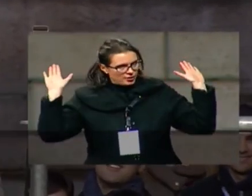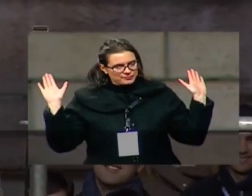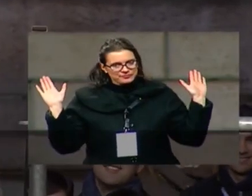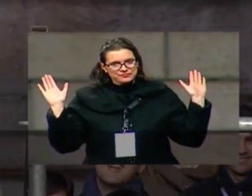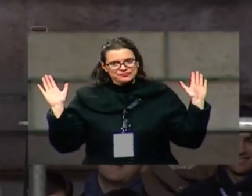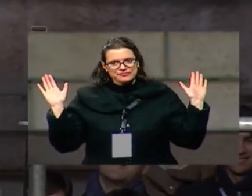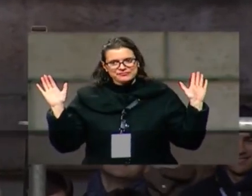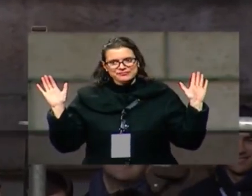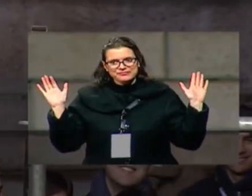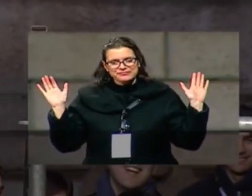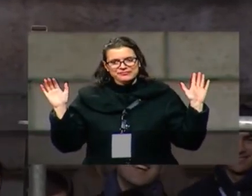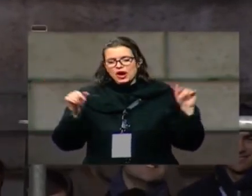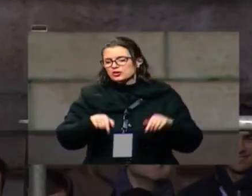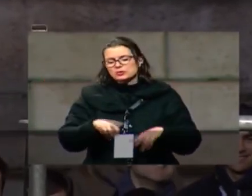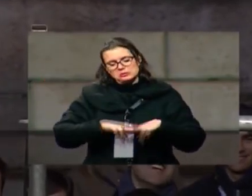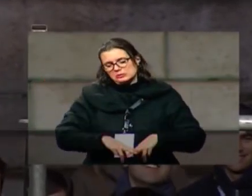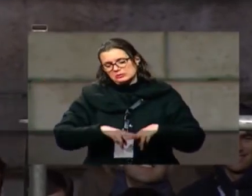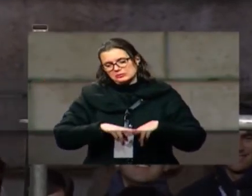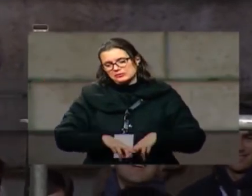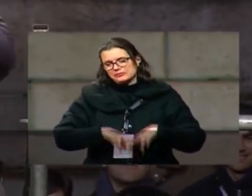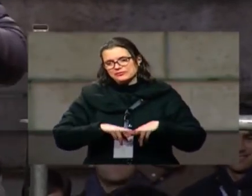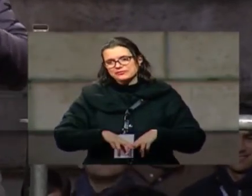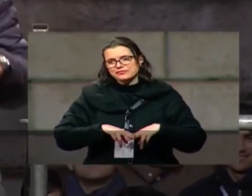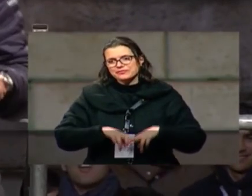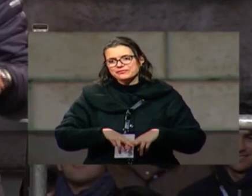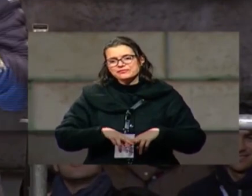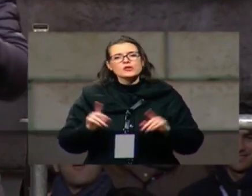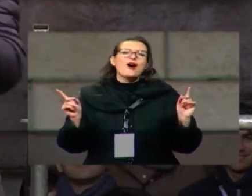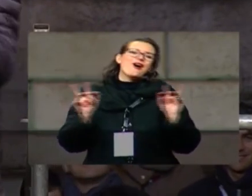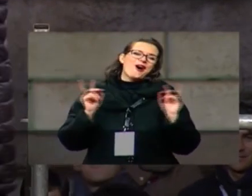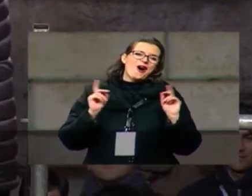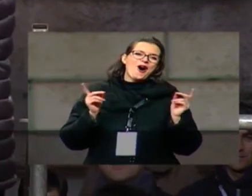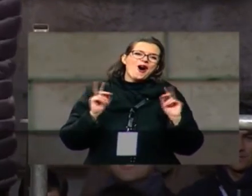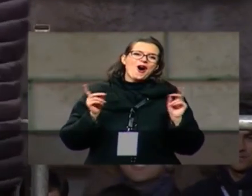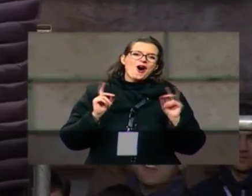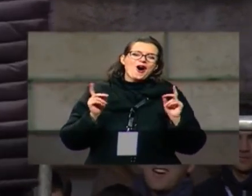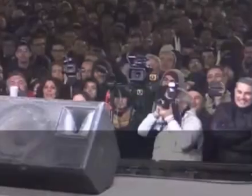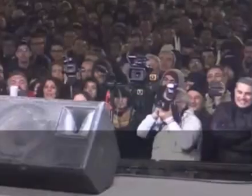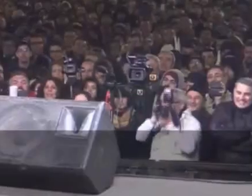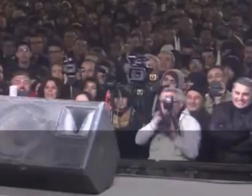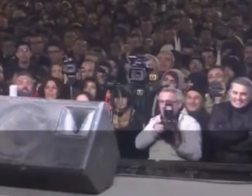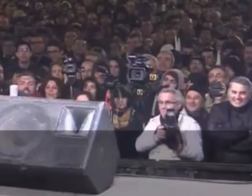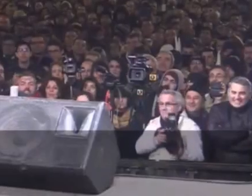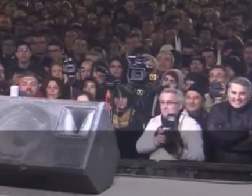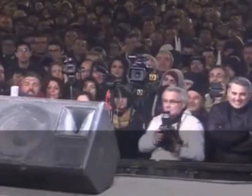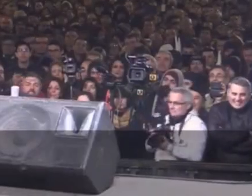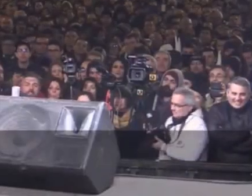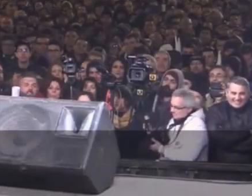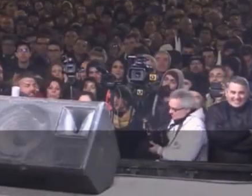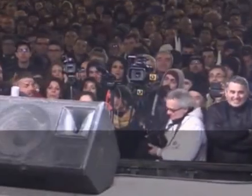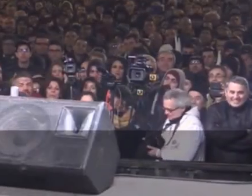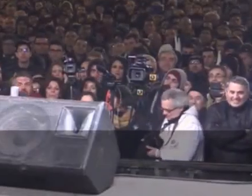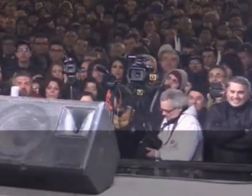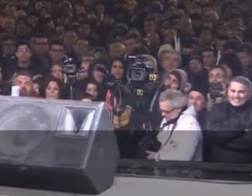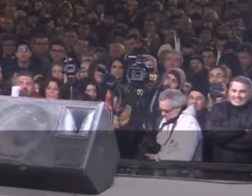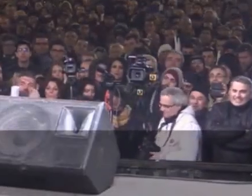qua fermo No dobbiamo lasciarci invito tutti quelli che hanno parlato sul vi